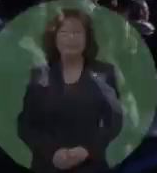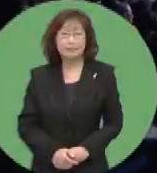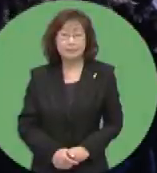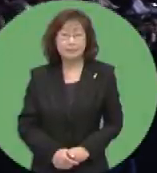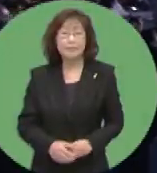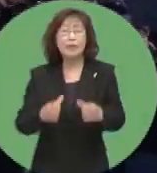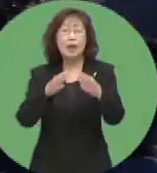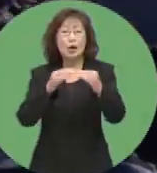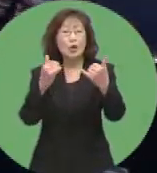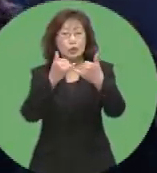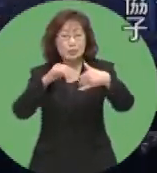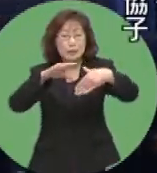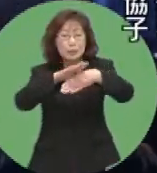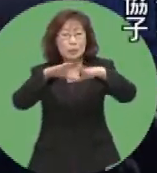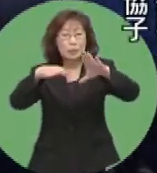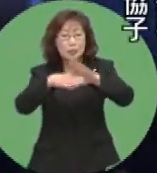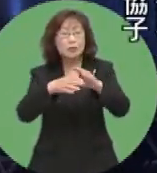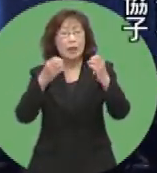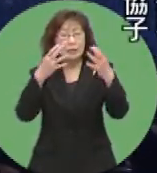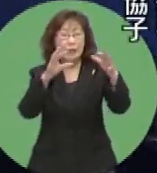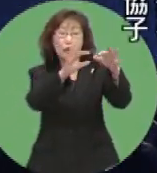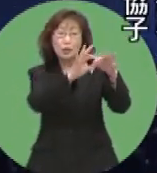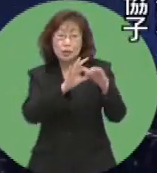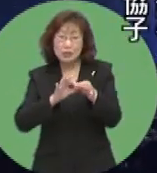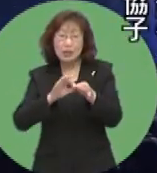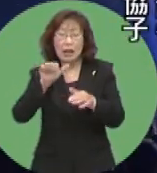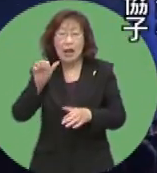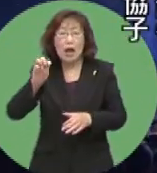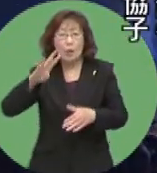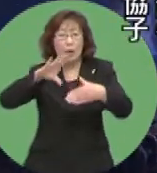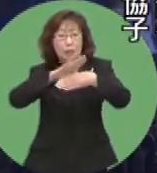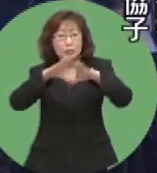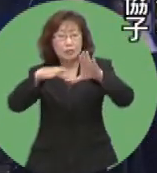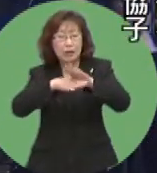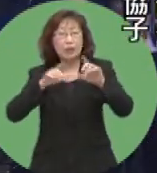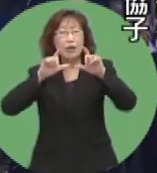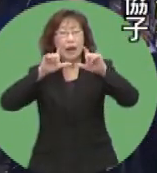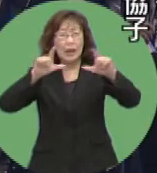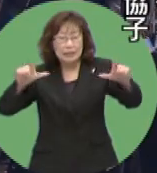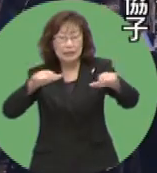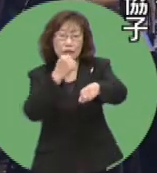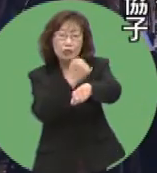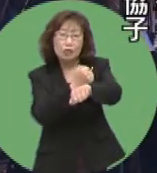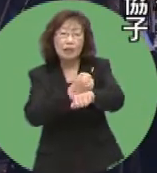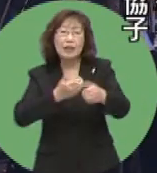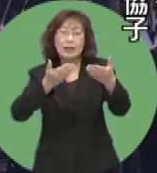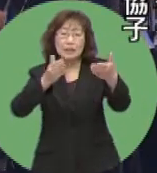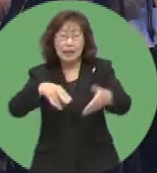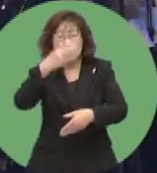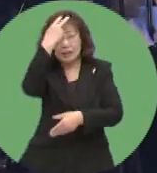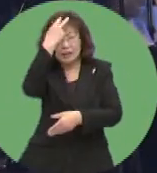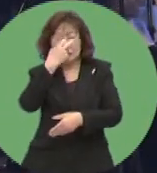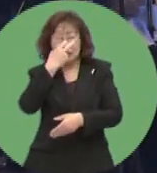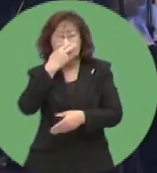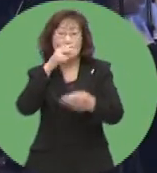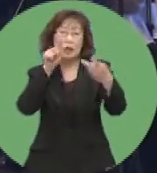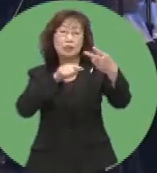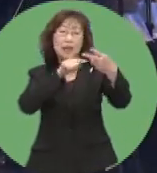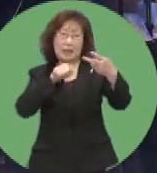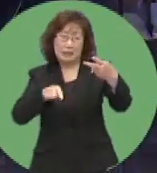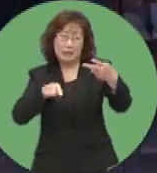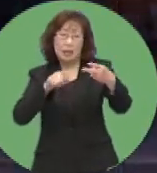国民文化祭などを通じて阿波文化の発信に大きく貢献した2人の芸術家に徳島